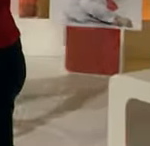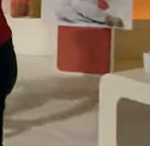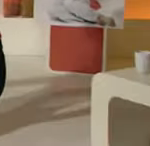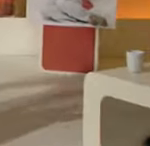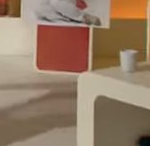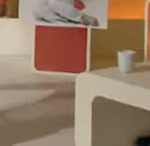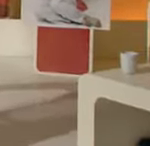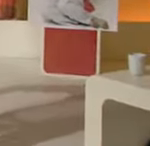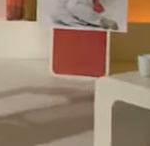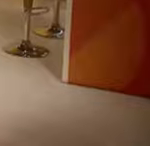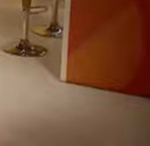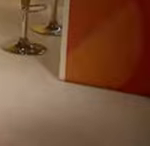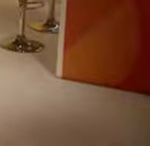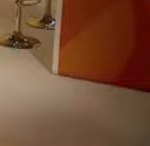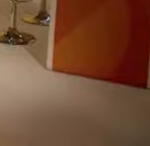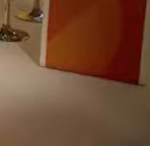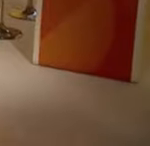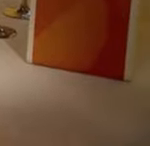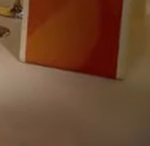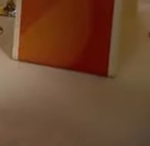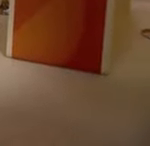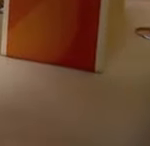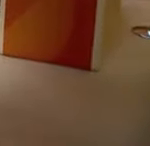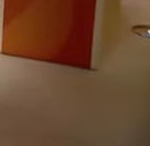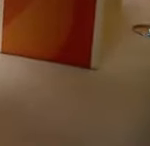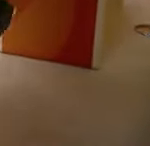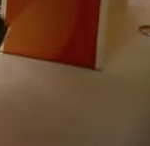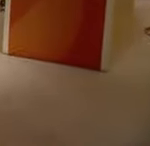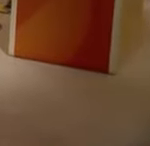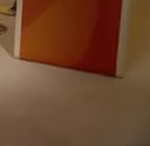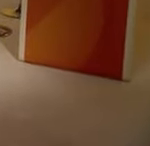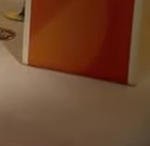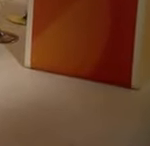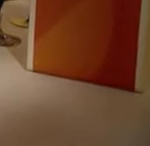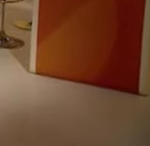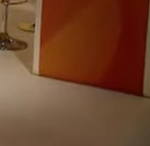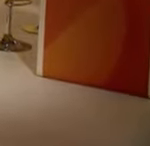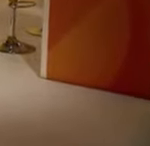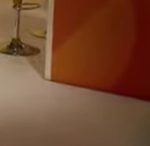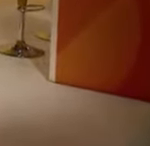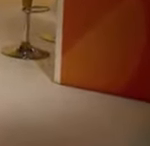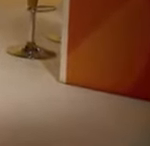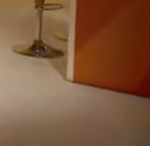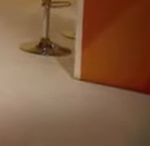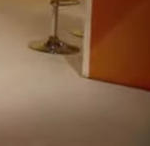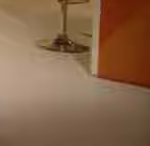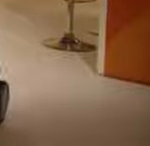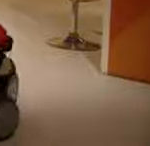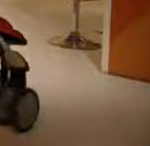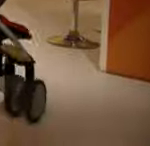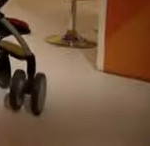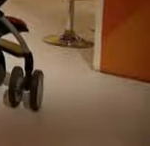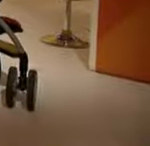na točení a točíme a zakopáváme, hop. A točíme na